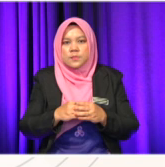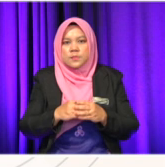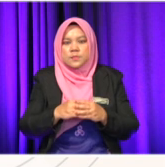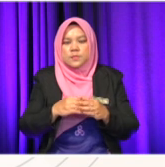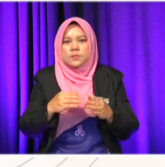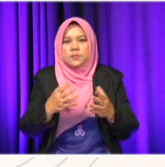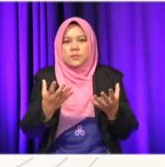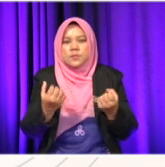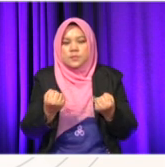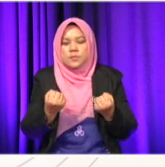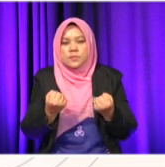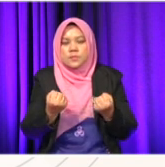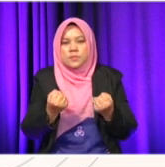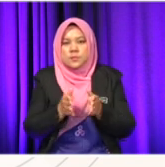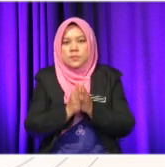slide